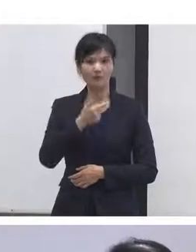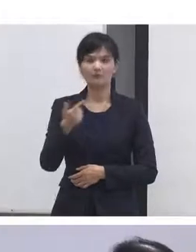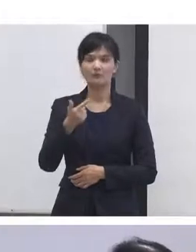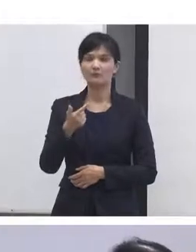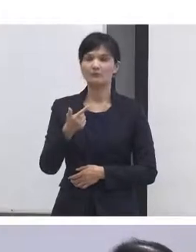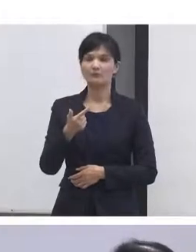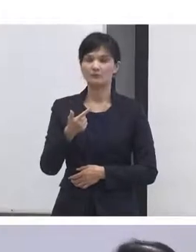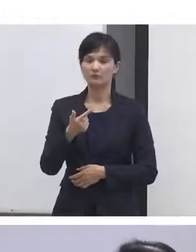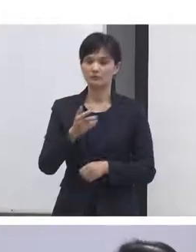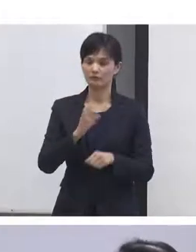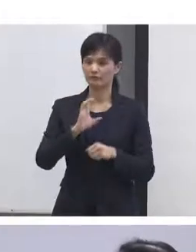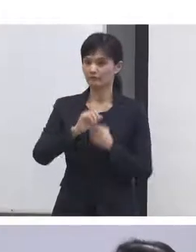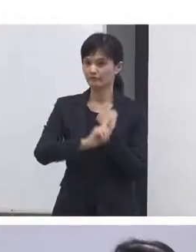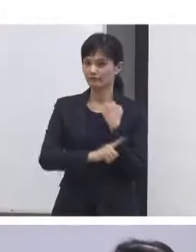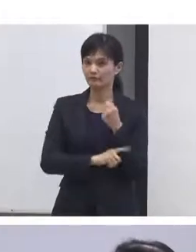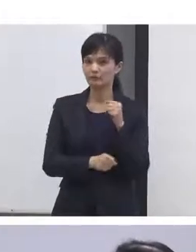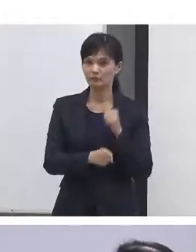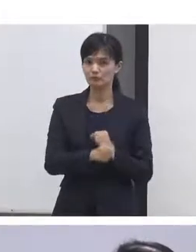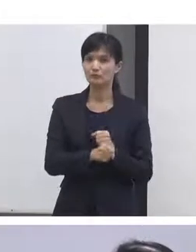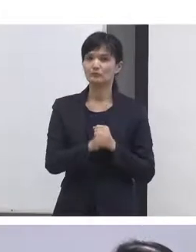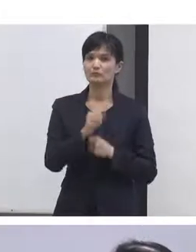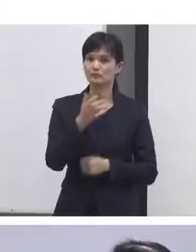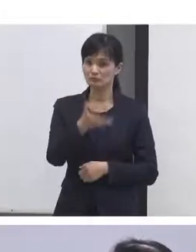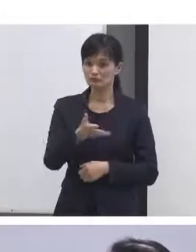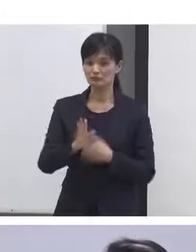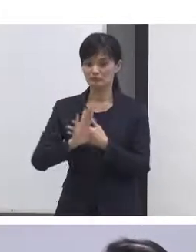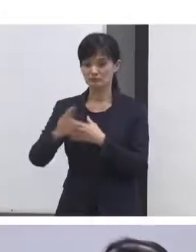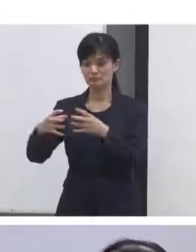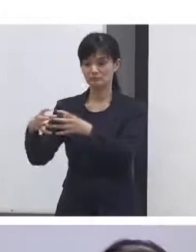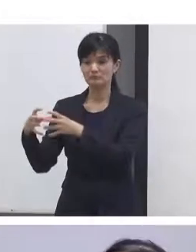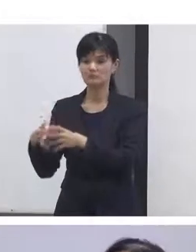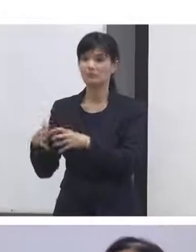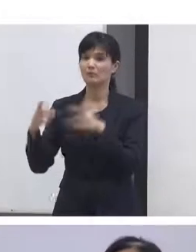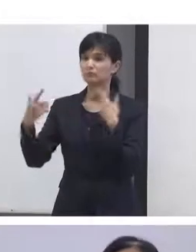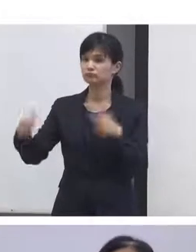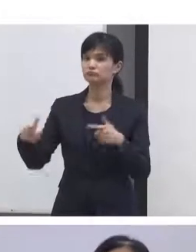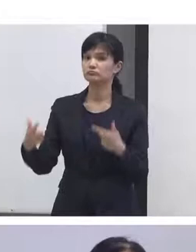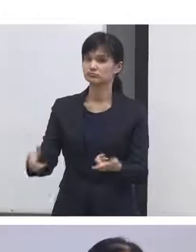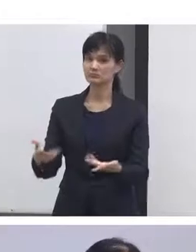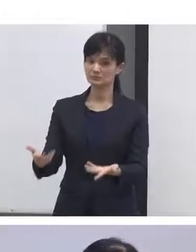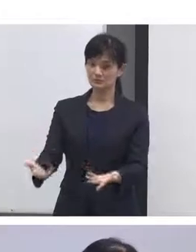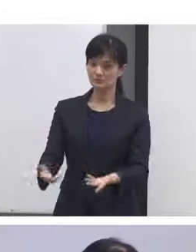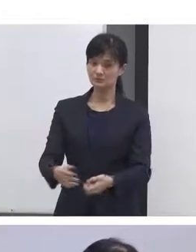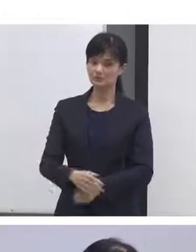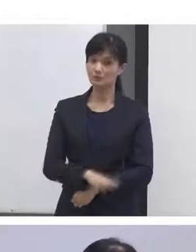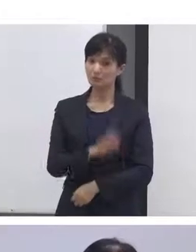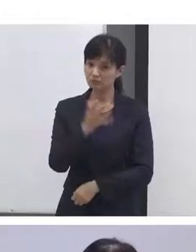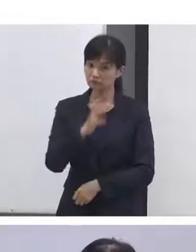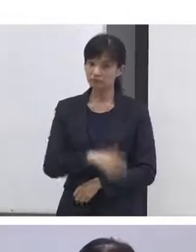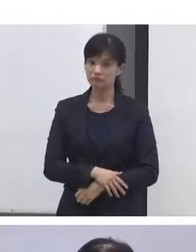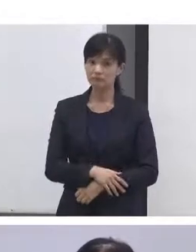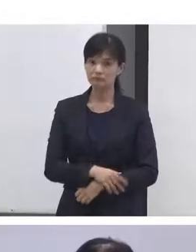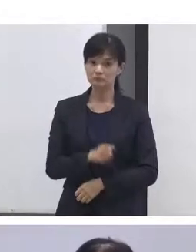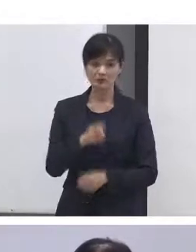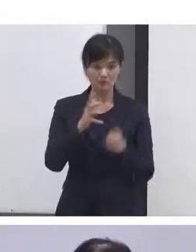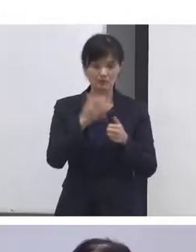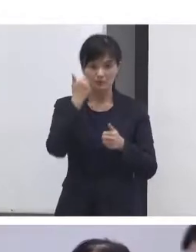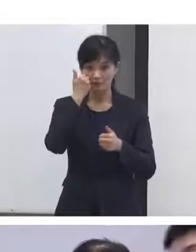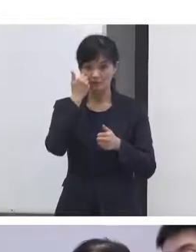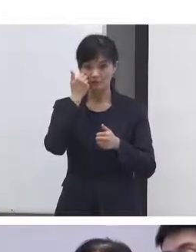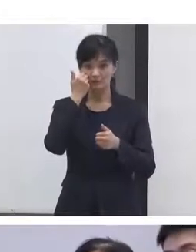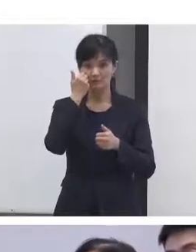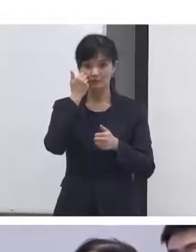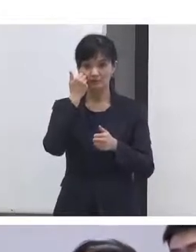事。其他社群都不是这样做事的啊！哎，是谁要回答？有知